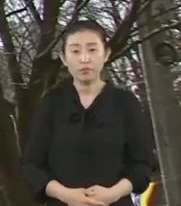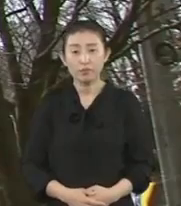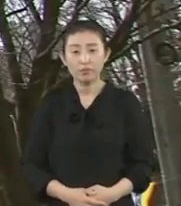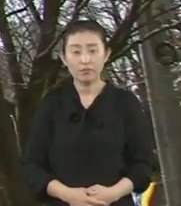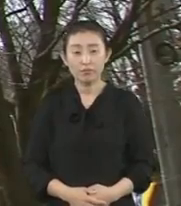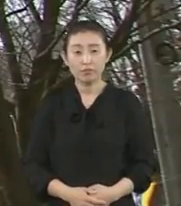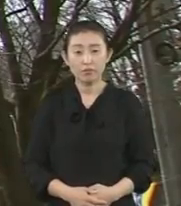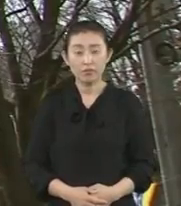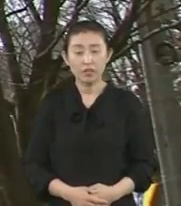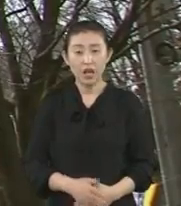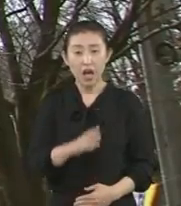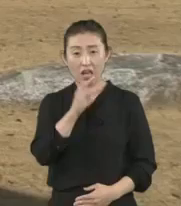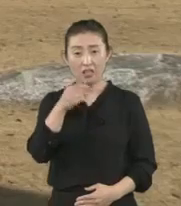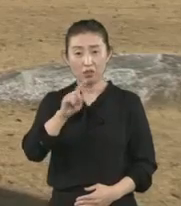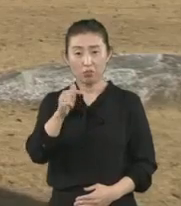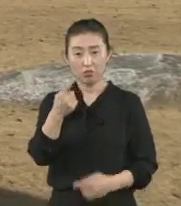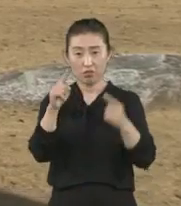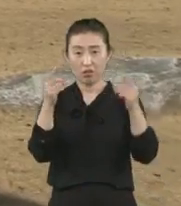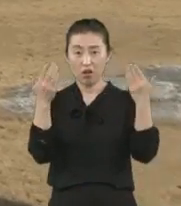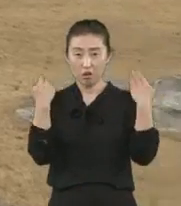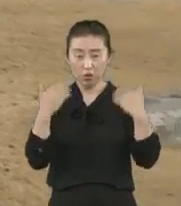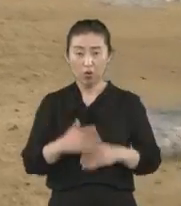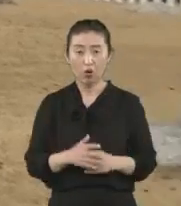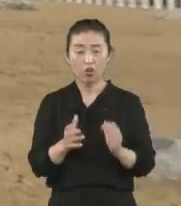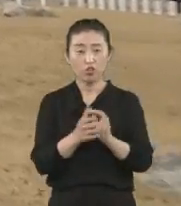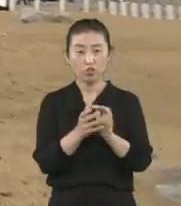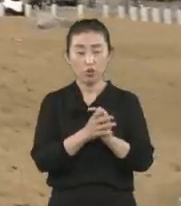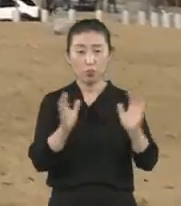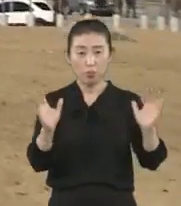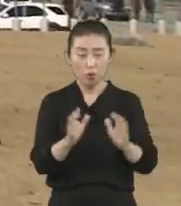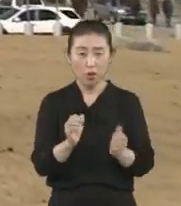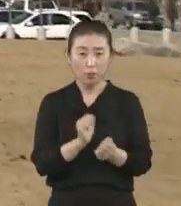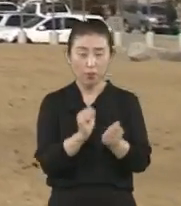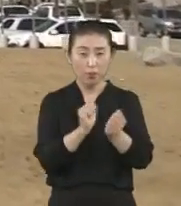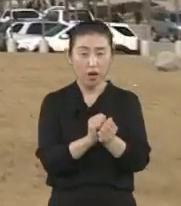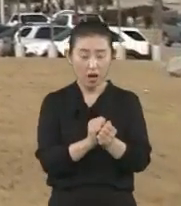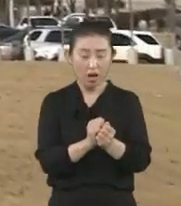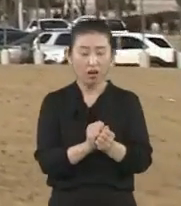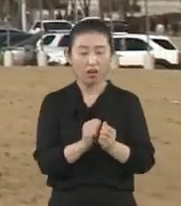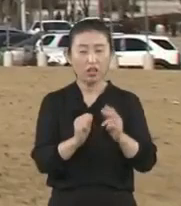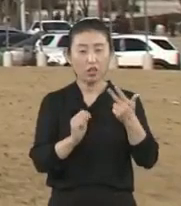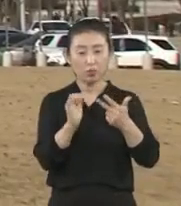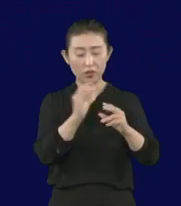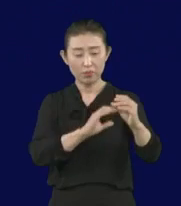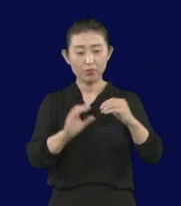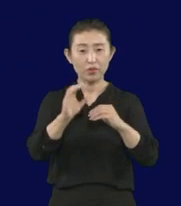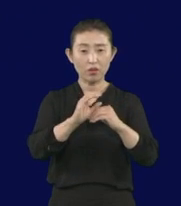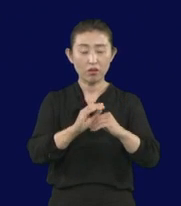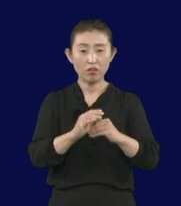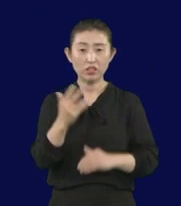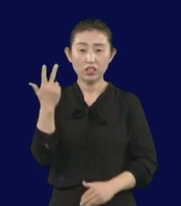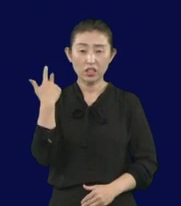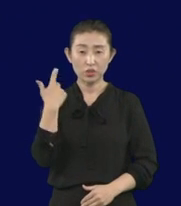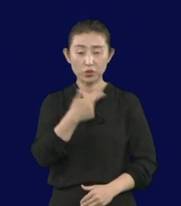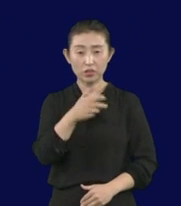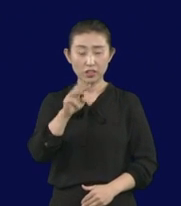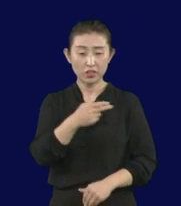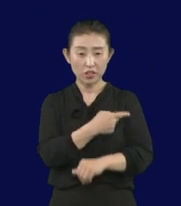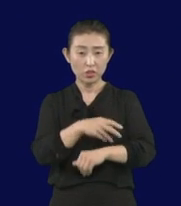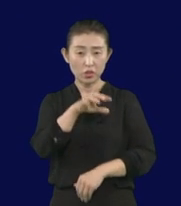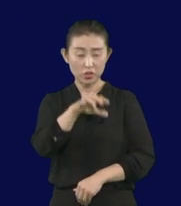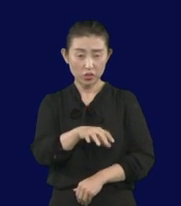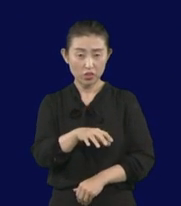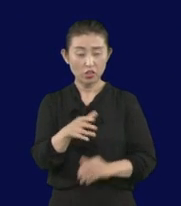집단 감염이 발생한 아산 선문대에서 친구 모임 관련 확진자가 7명 더 추가됐습니다. 지난 주말 대천